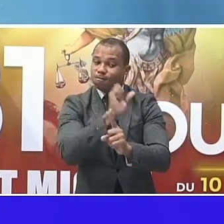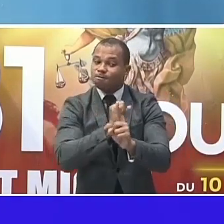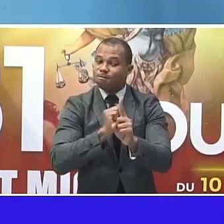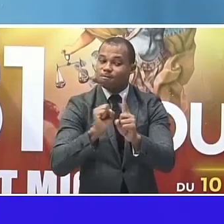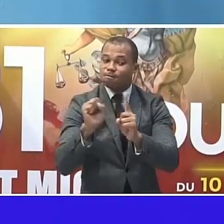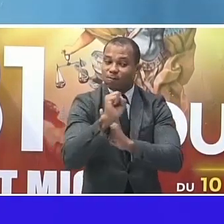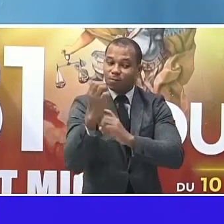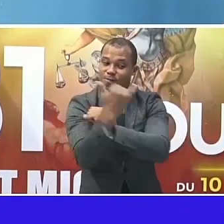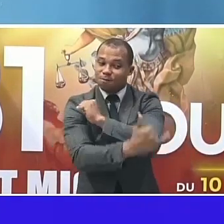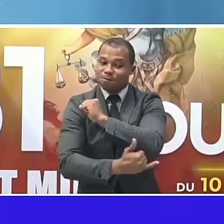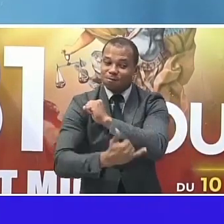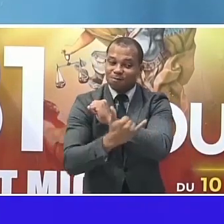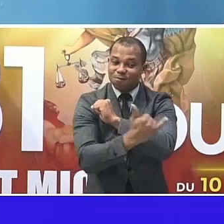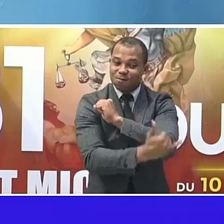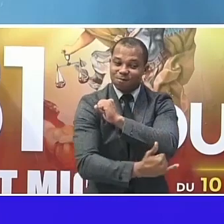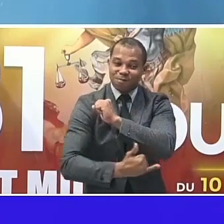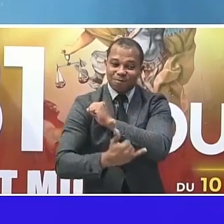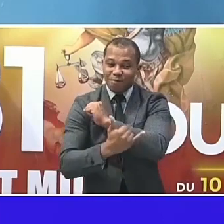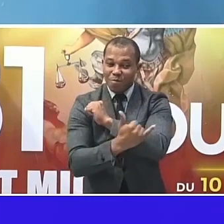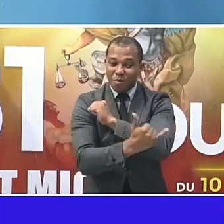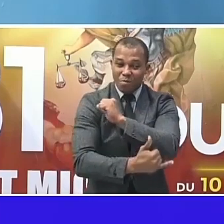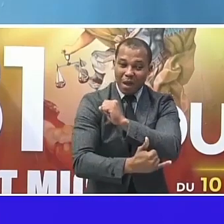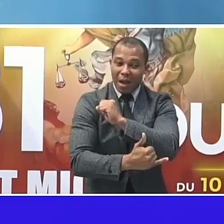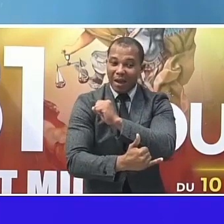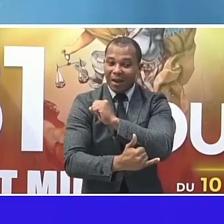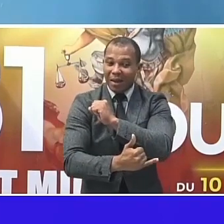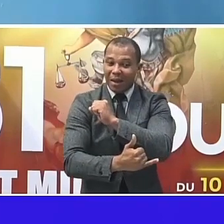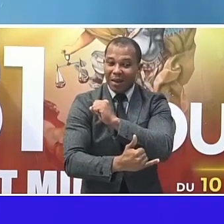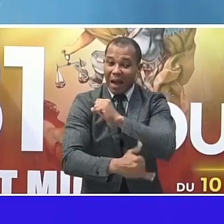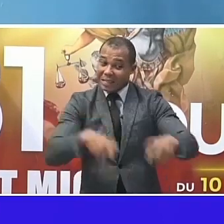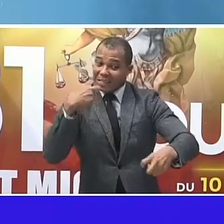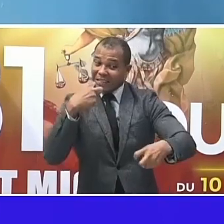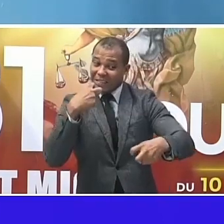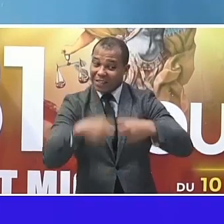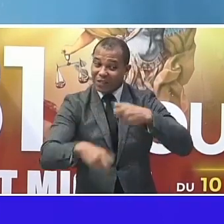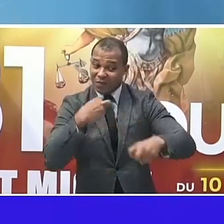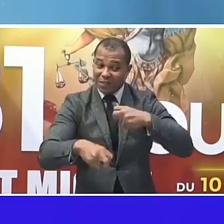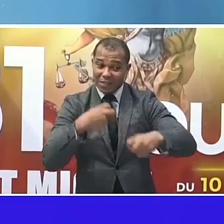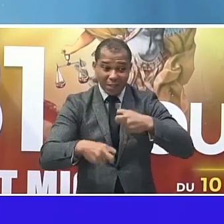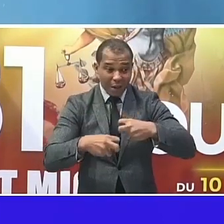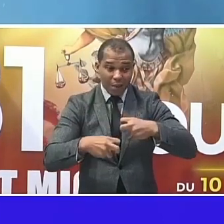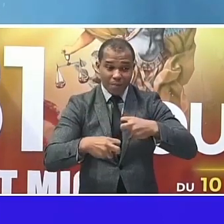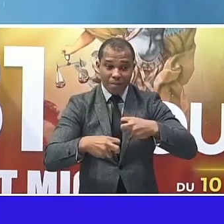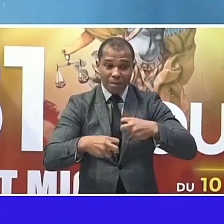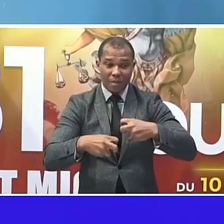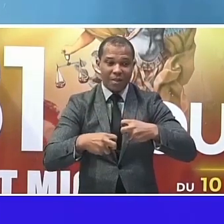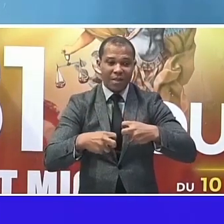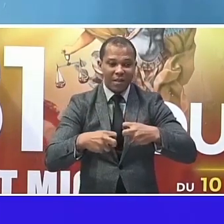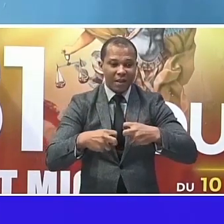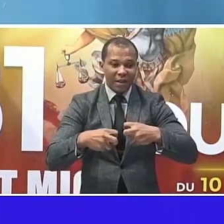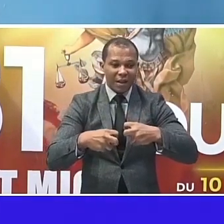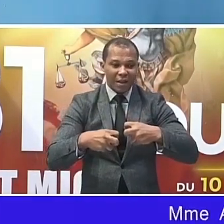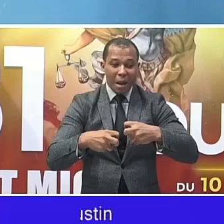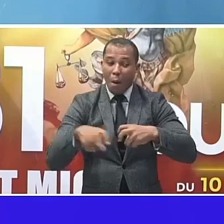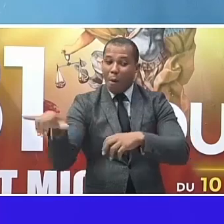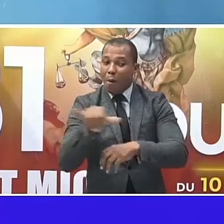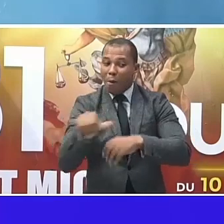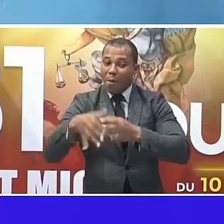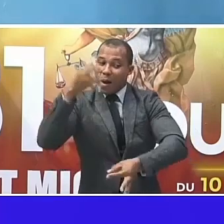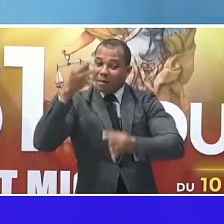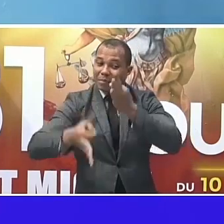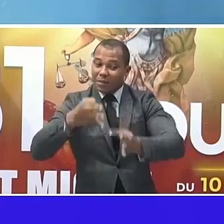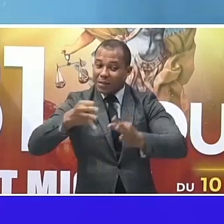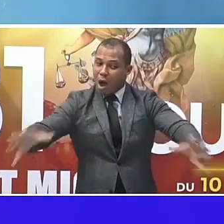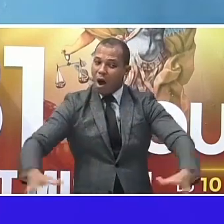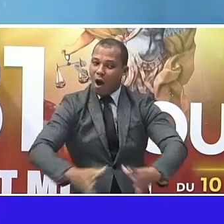situation pays a paraît de plus en plus catastrophique, même si en pile